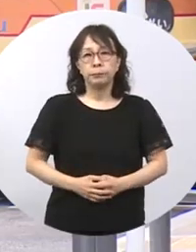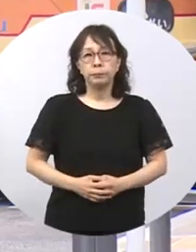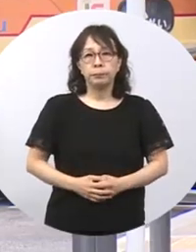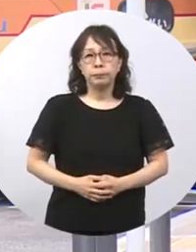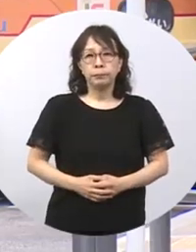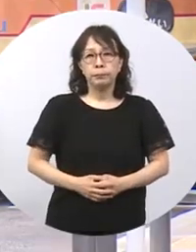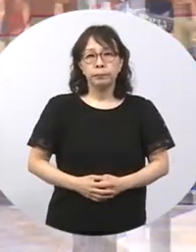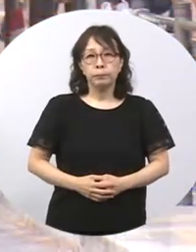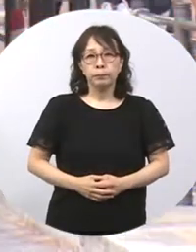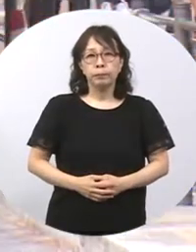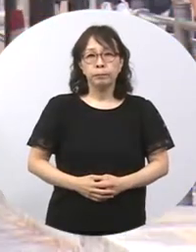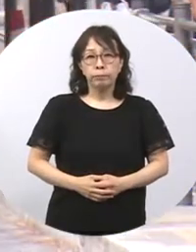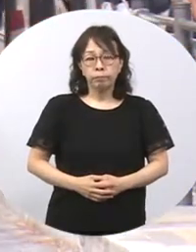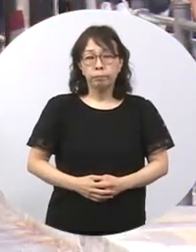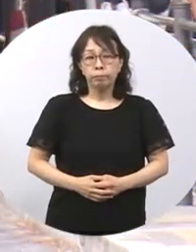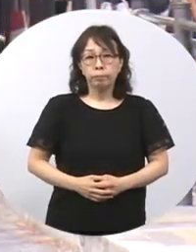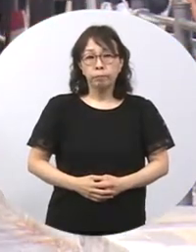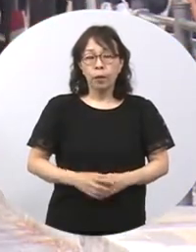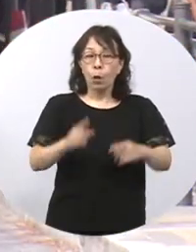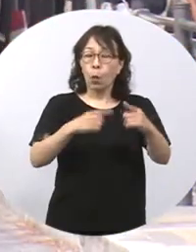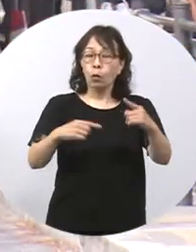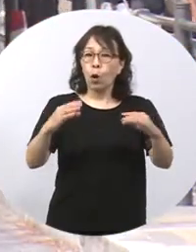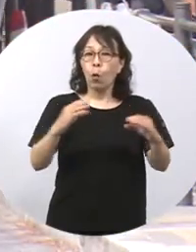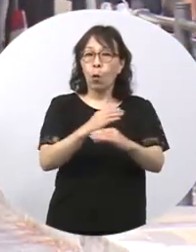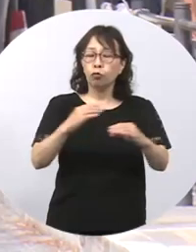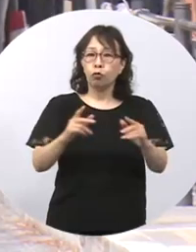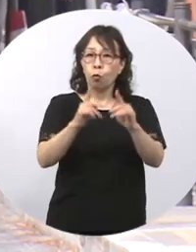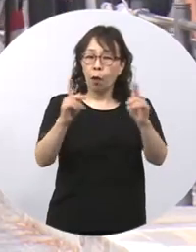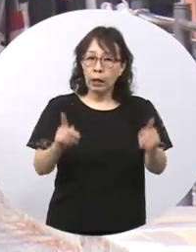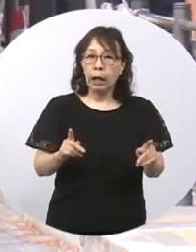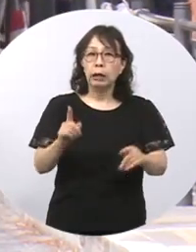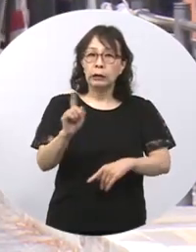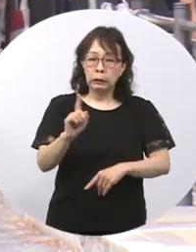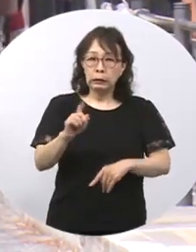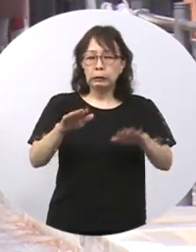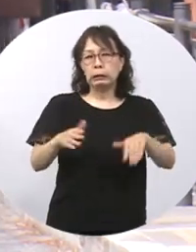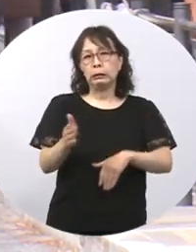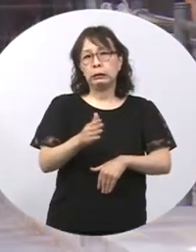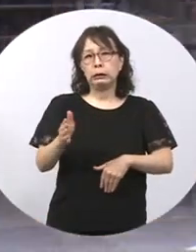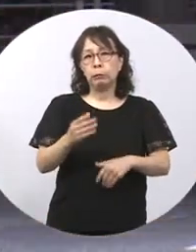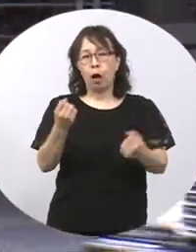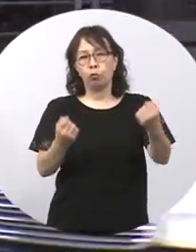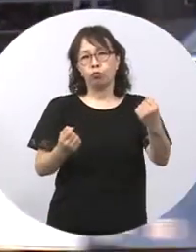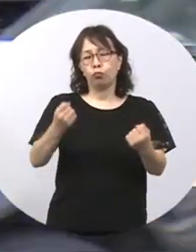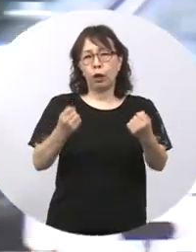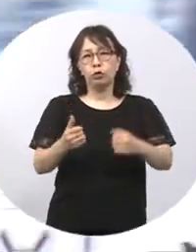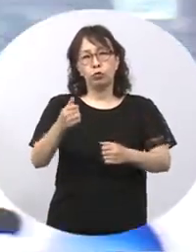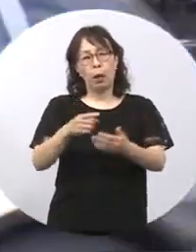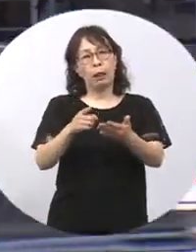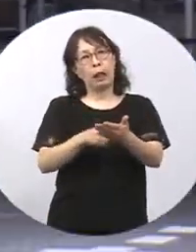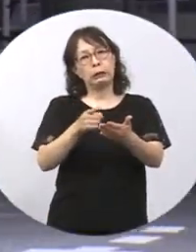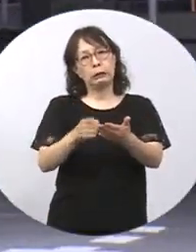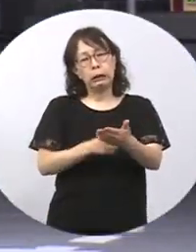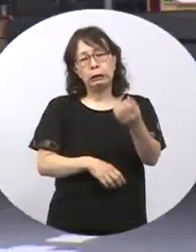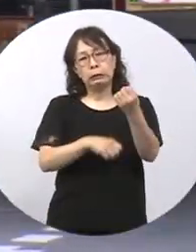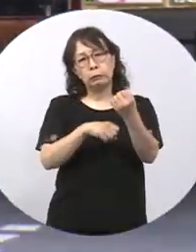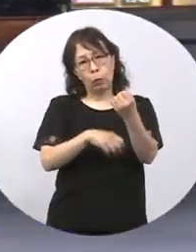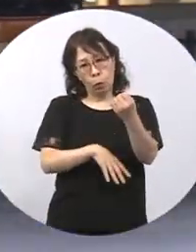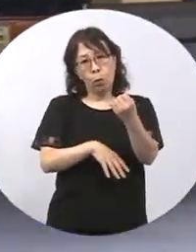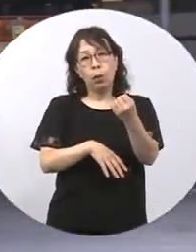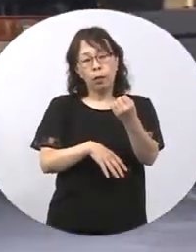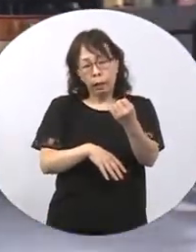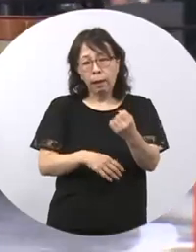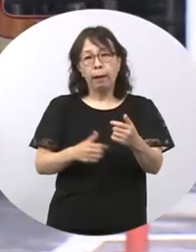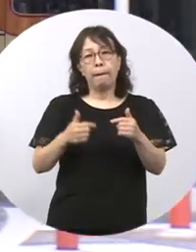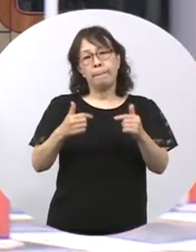か。 はい、市内の公共交通の課題として、最近の課題は運転手不足を起因とするバスの